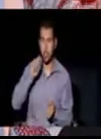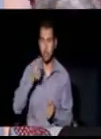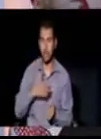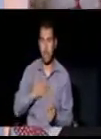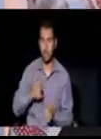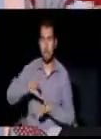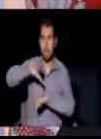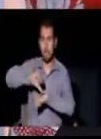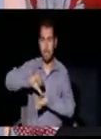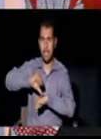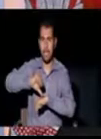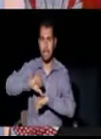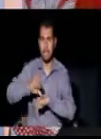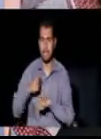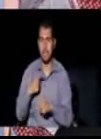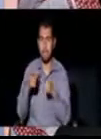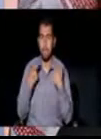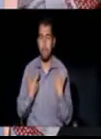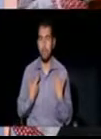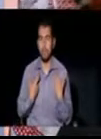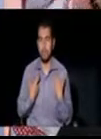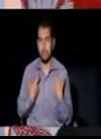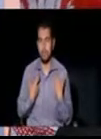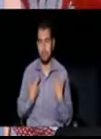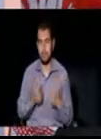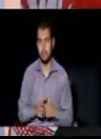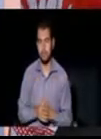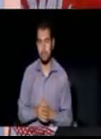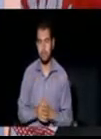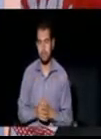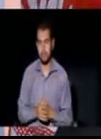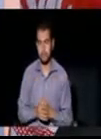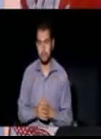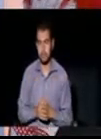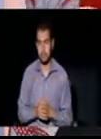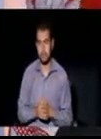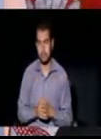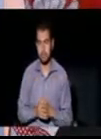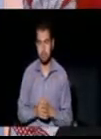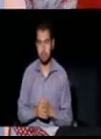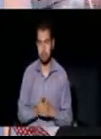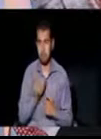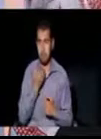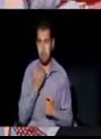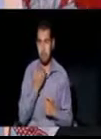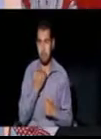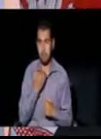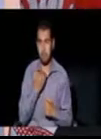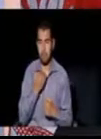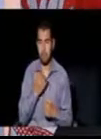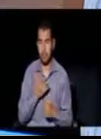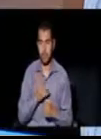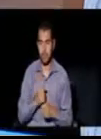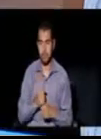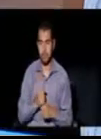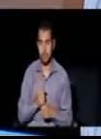لوزاره التربيه، بس لسه ما فيش حد رد عليا. لا ما فيش حد رد عليا، محدش تواصل معاكم خالص. قدمتي